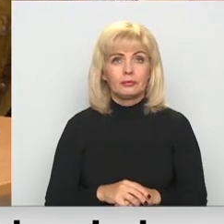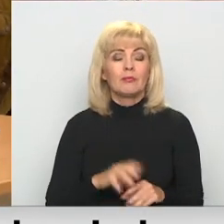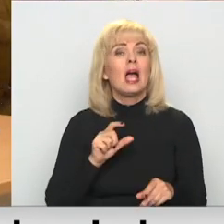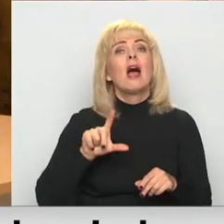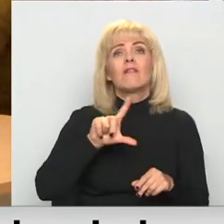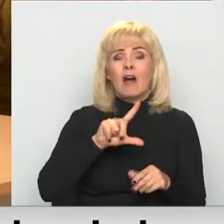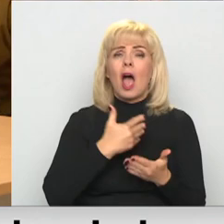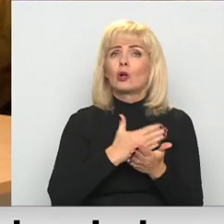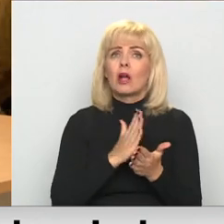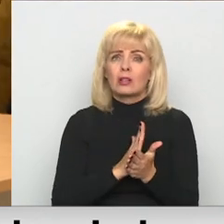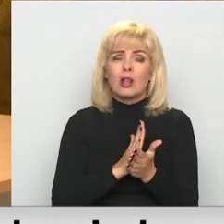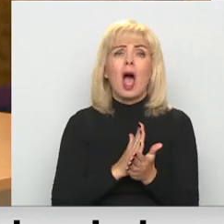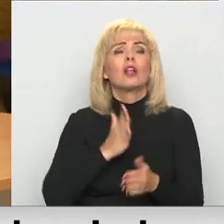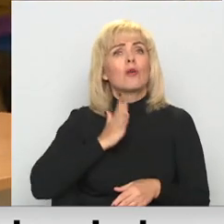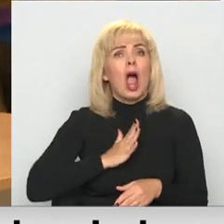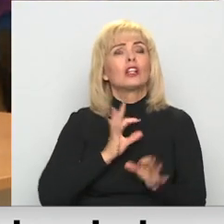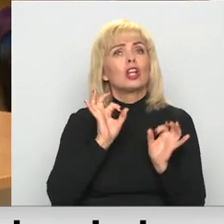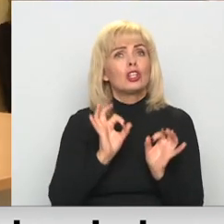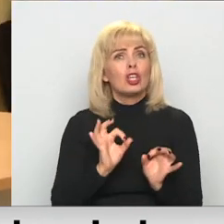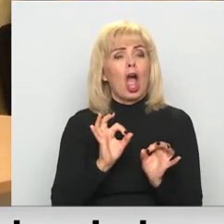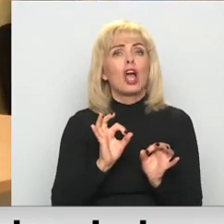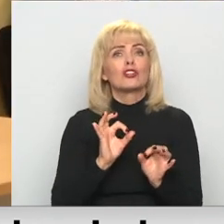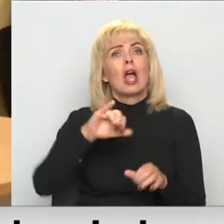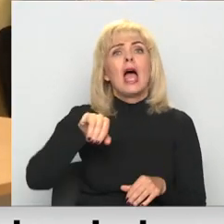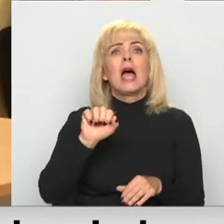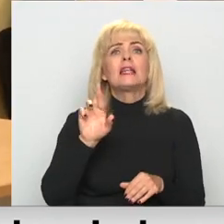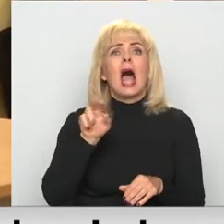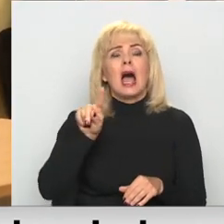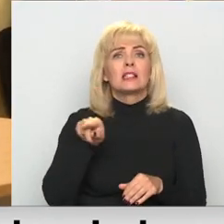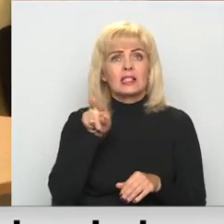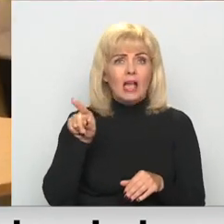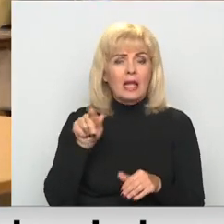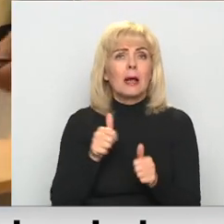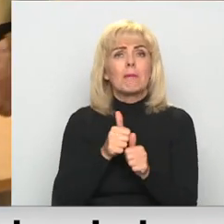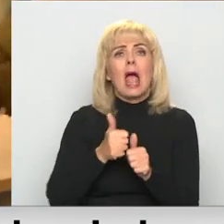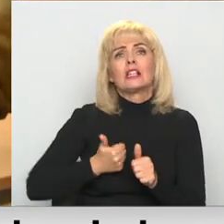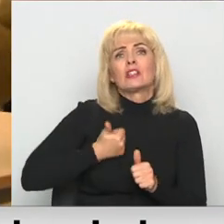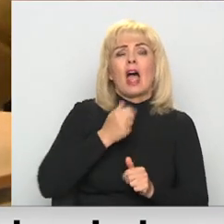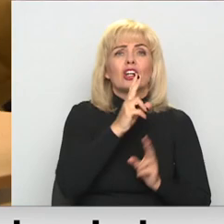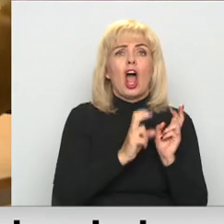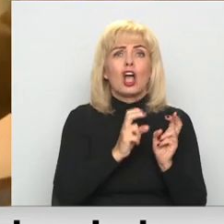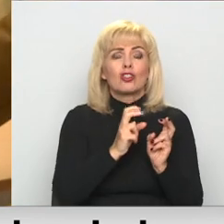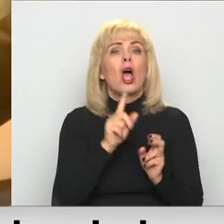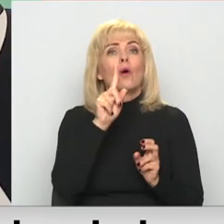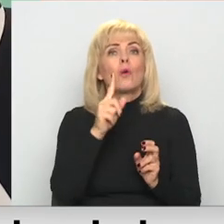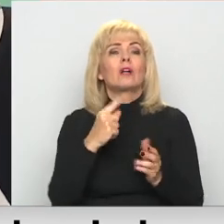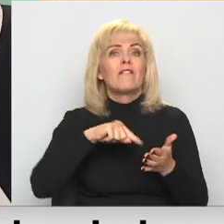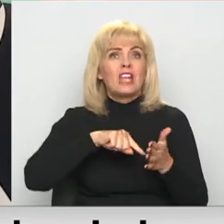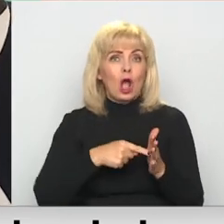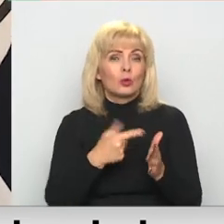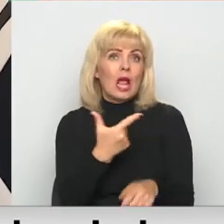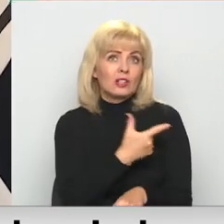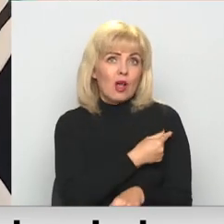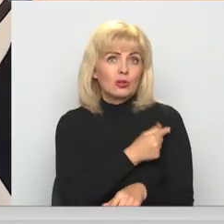Vairums atzīst, ka gaidījuši tieši Johnsons & Johnsons meitas uzņēmuma ražoto vakcīnu, kurai ir tikai viena deva. Es